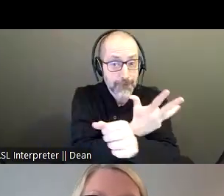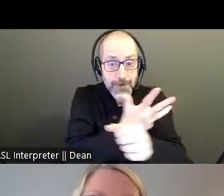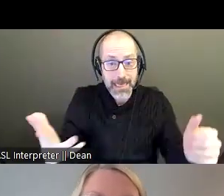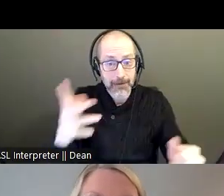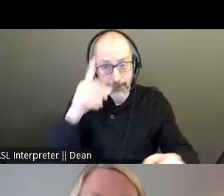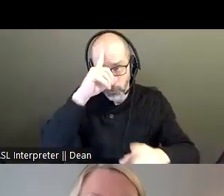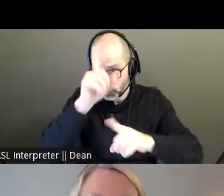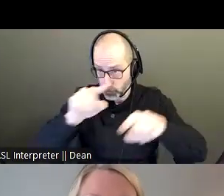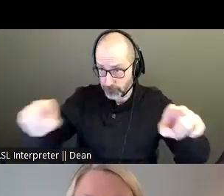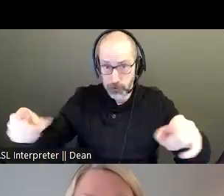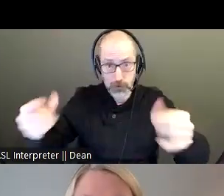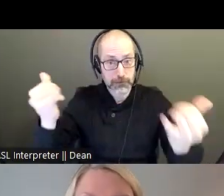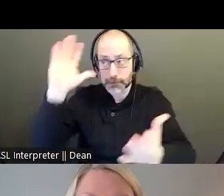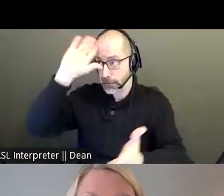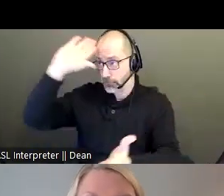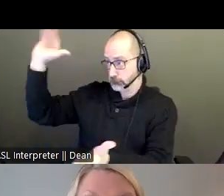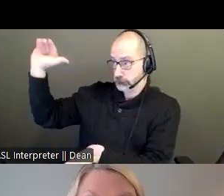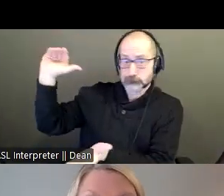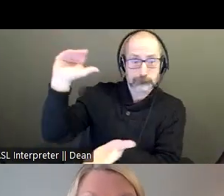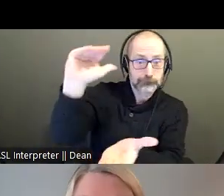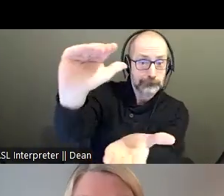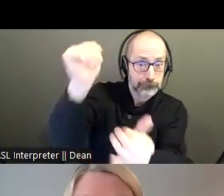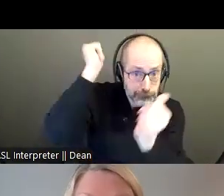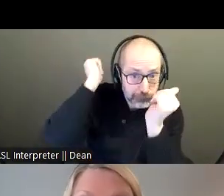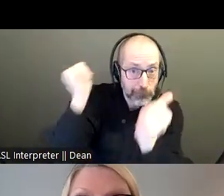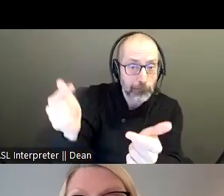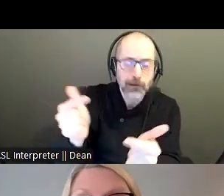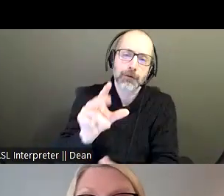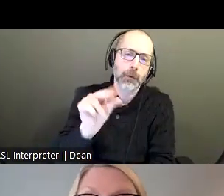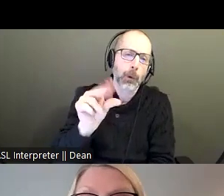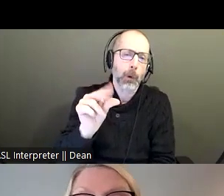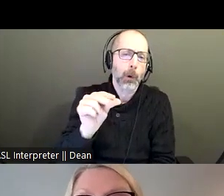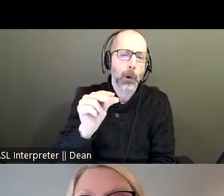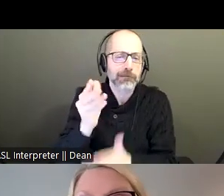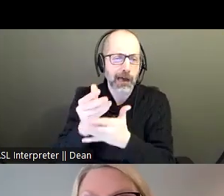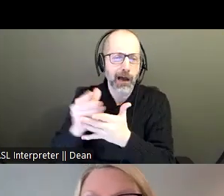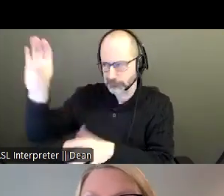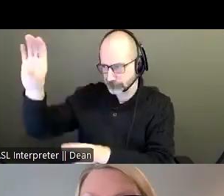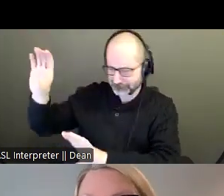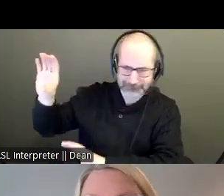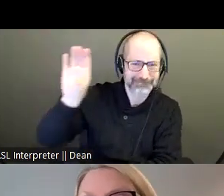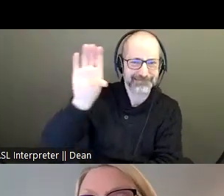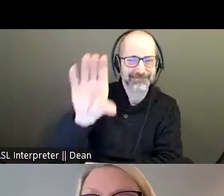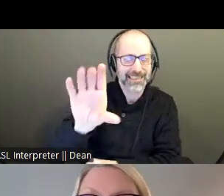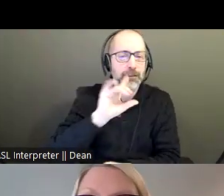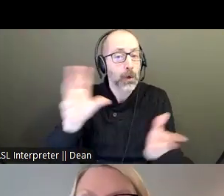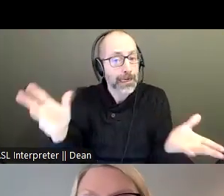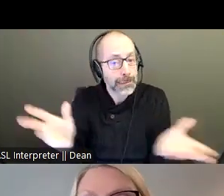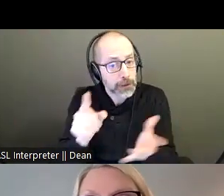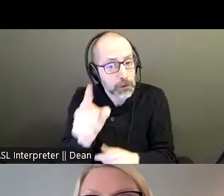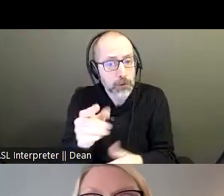souligner que vous n'allez pas apprendre tout ce qu'il y a à apprendre en matière de neurodiversité aujourd'hui. Il y a